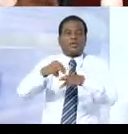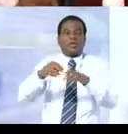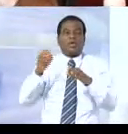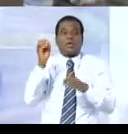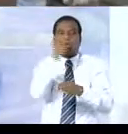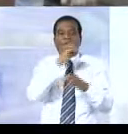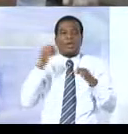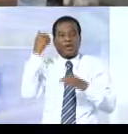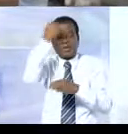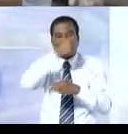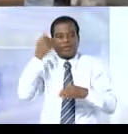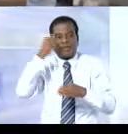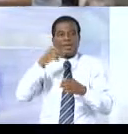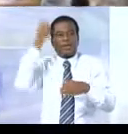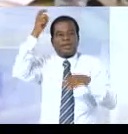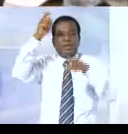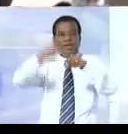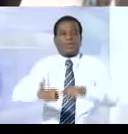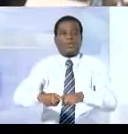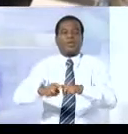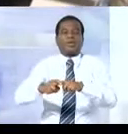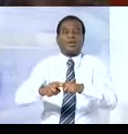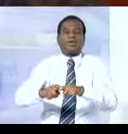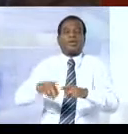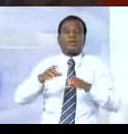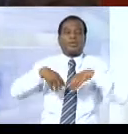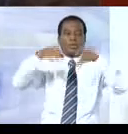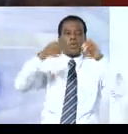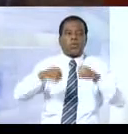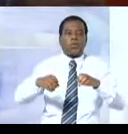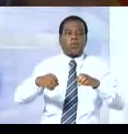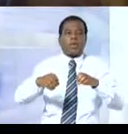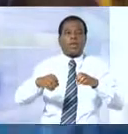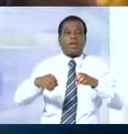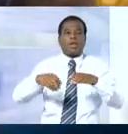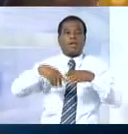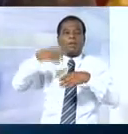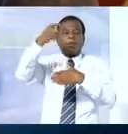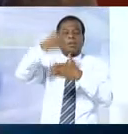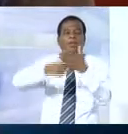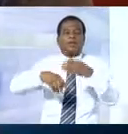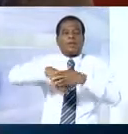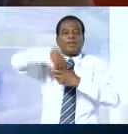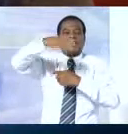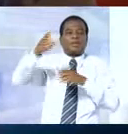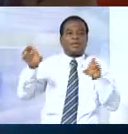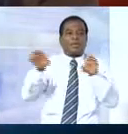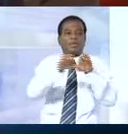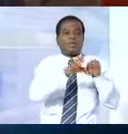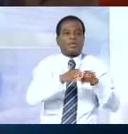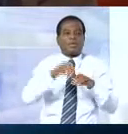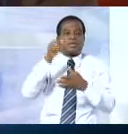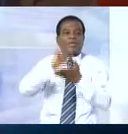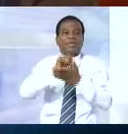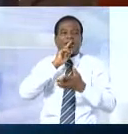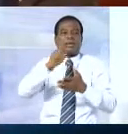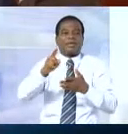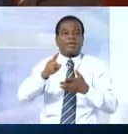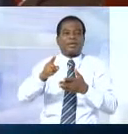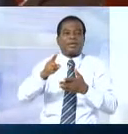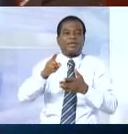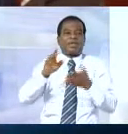d'un marché commun à travers la libéralisation du commerce. Le tarif extérieur commun, qu'est-ce que c'est? C'est